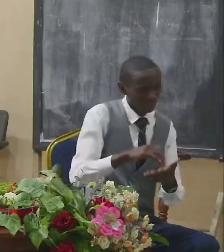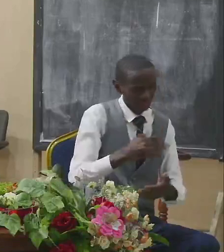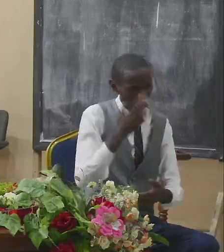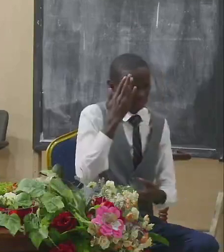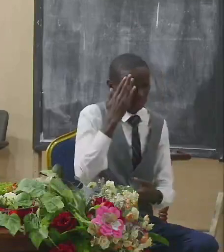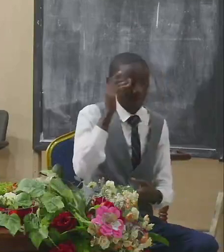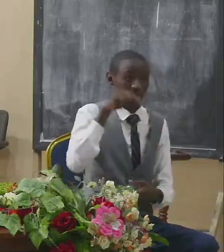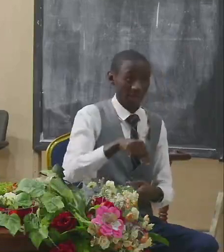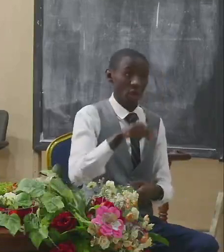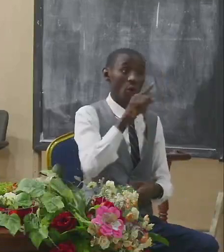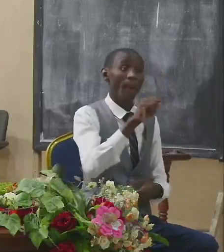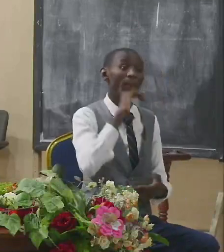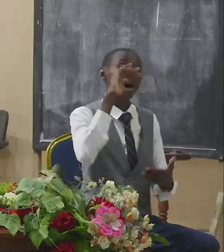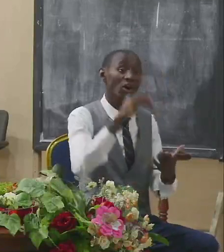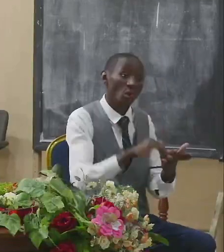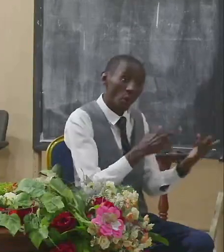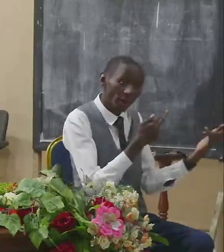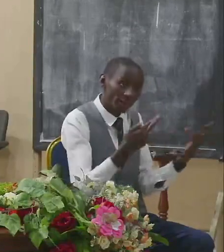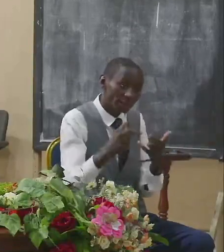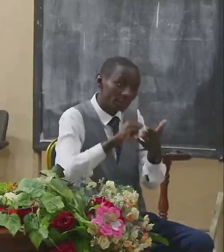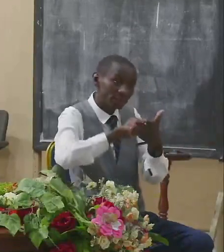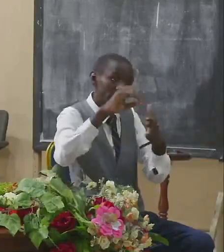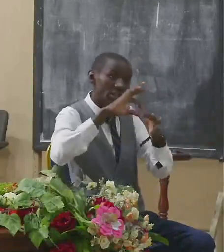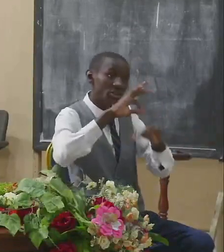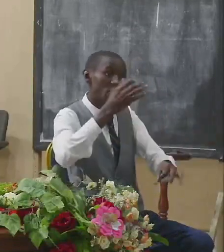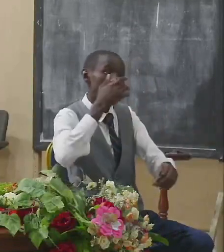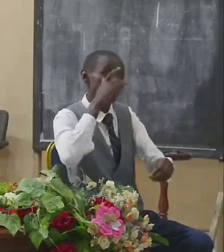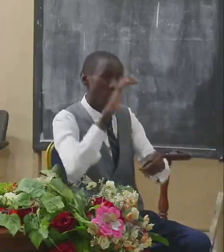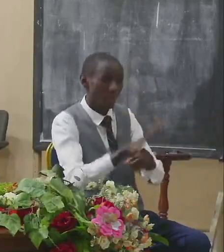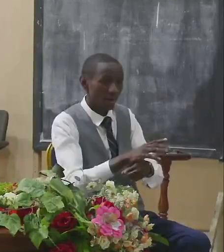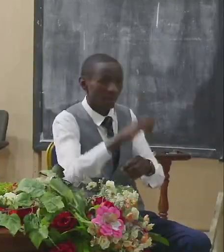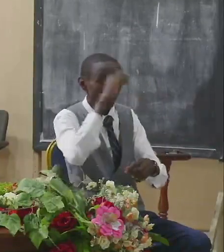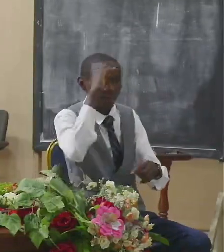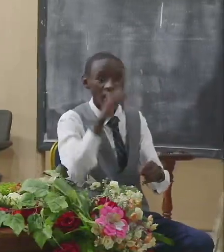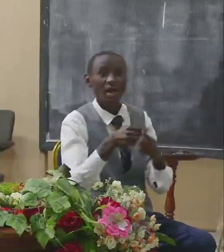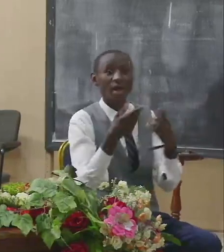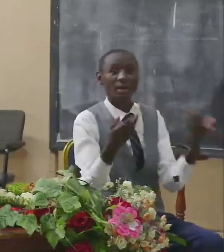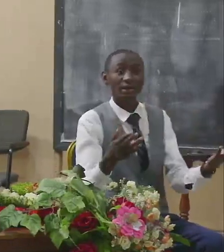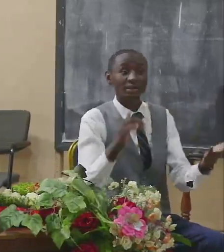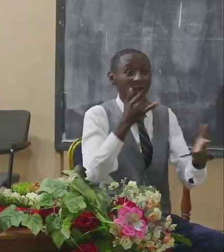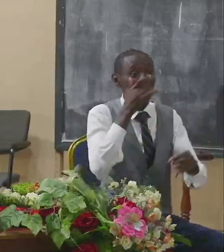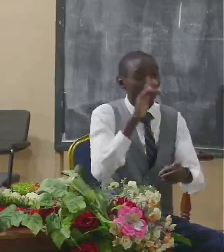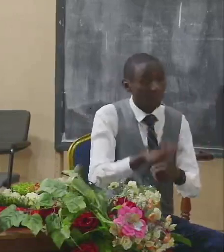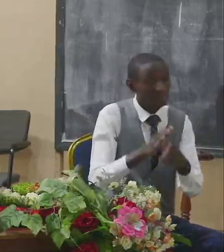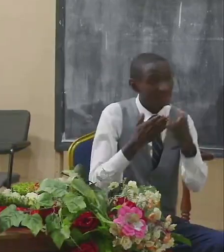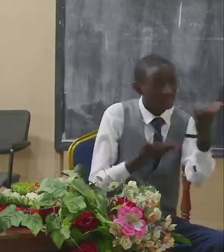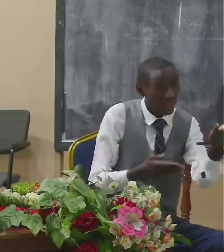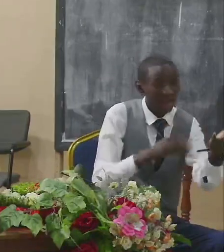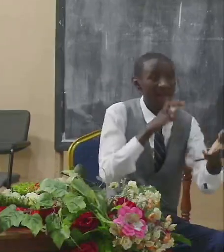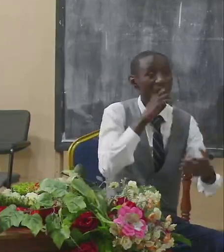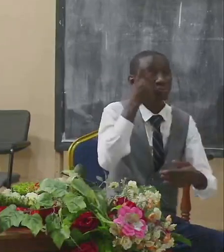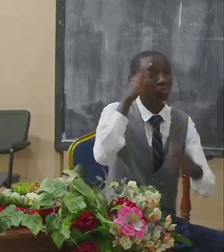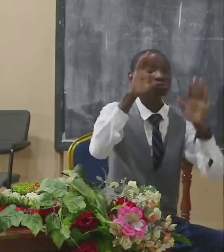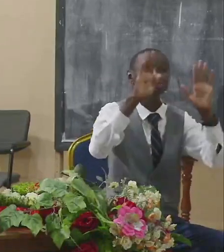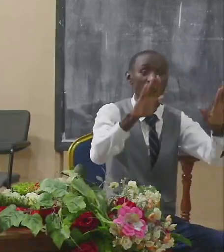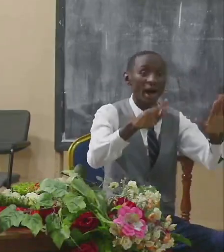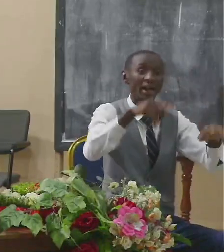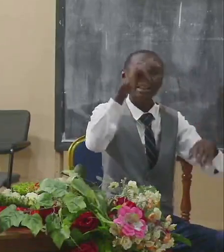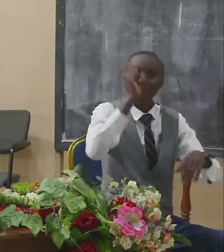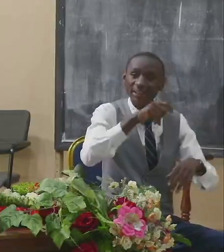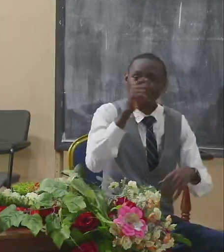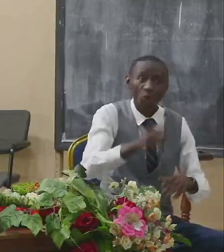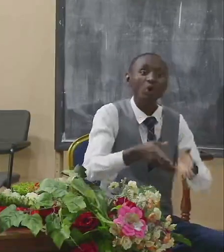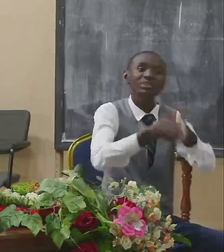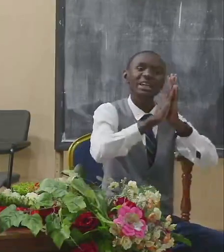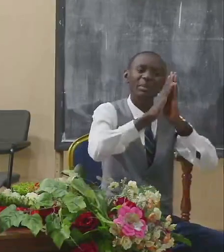unajua tu ya kwamba. Tu n'as pas encore reçu l'esprit promis. Hauyapokea roho aliyeahidiwa. Ndugu. Cette promesse. I ahadi. Ni kwa ajili yako. Répondis que c'est